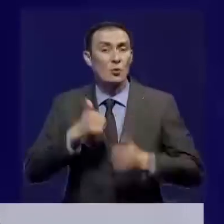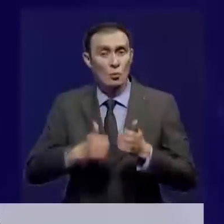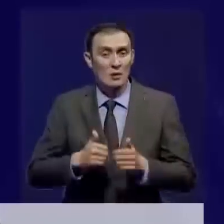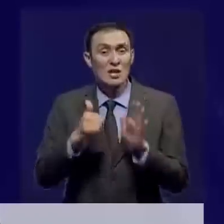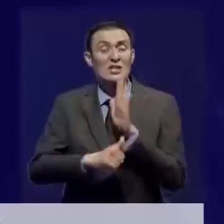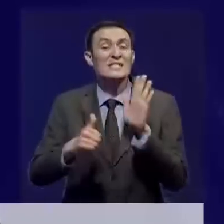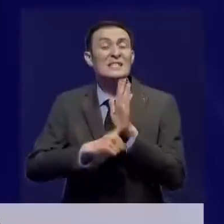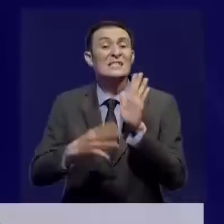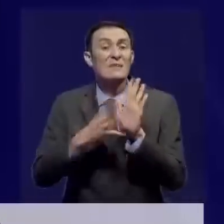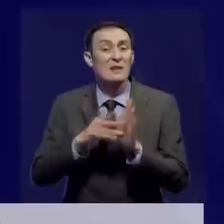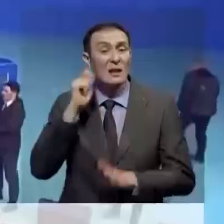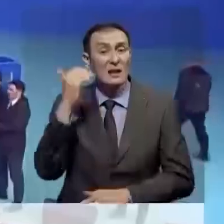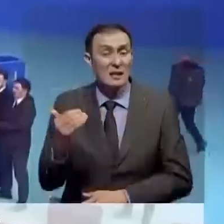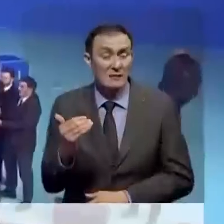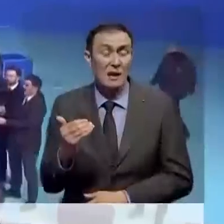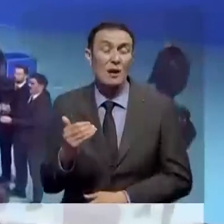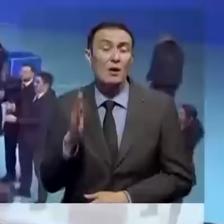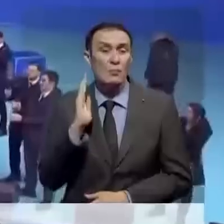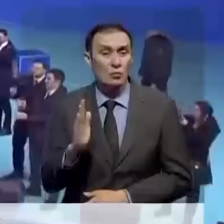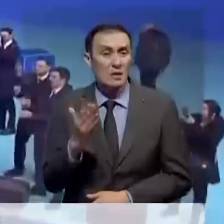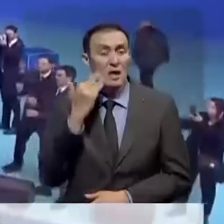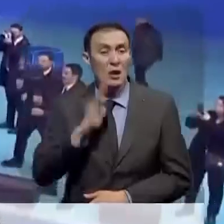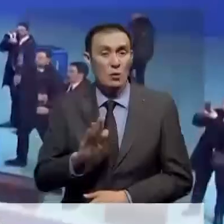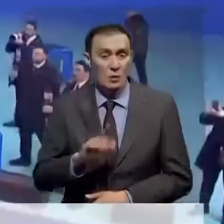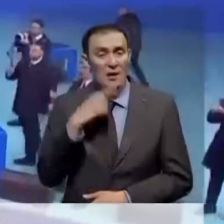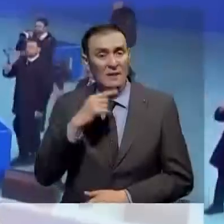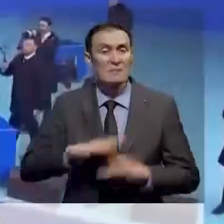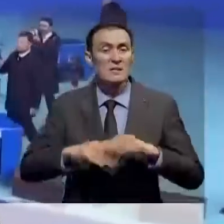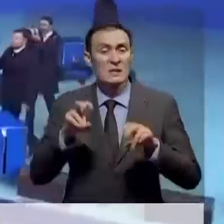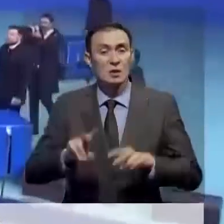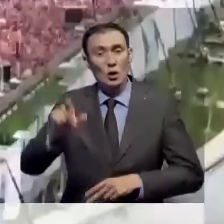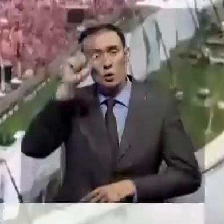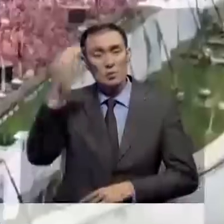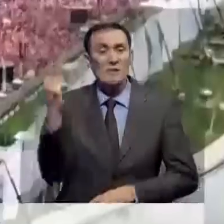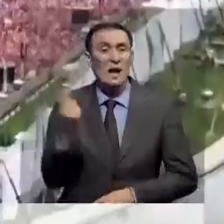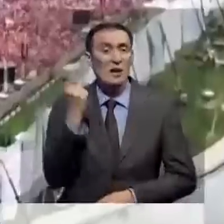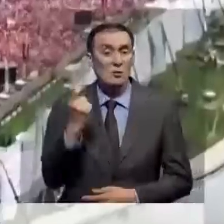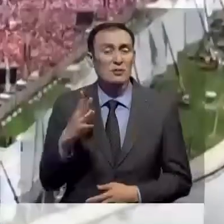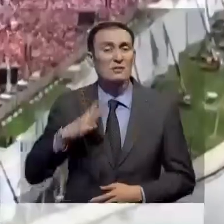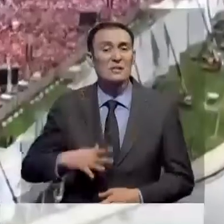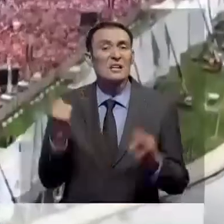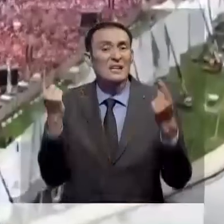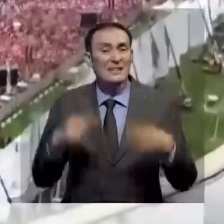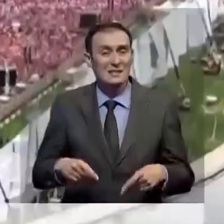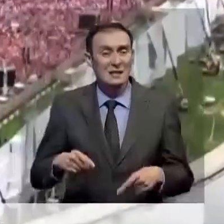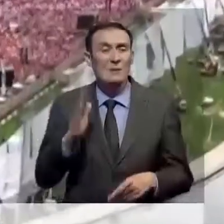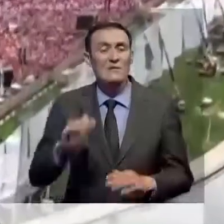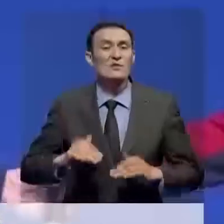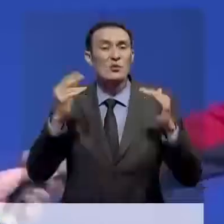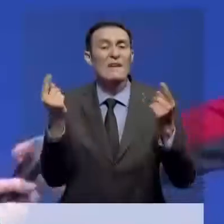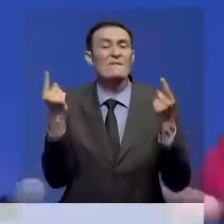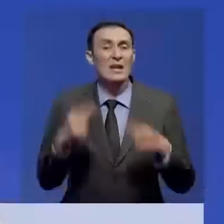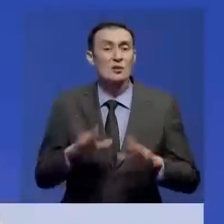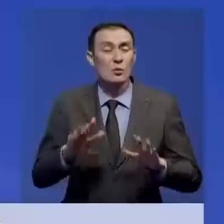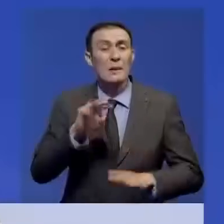для 69-летнего политика будет нелегкой, уверены эксперты. Турецкая экономика переживает кризис. В стране высокая